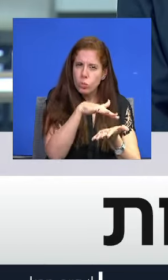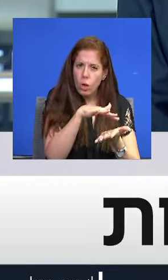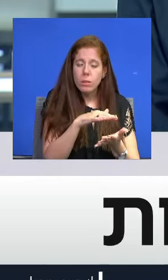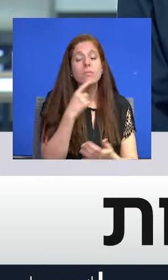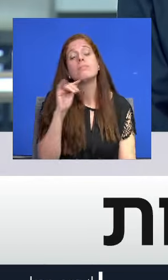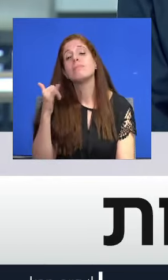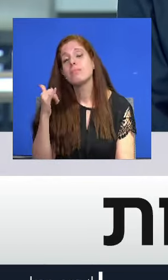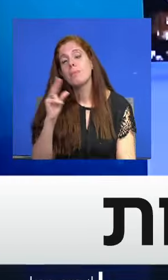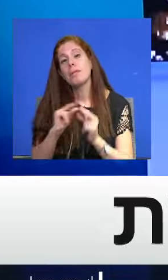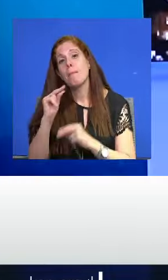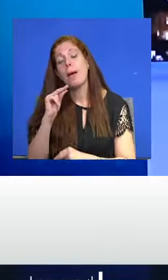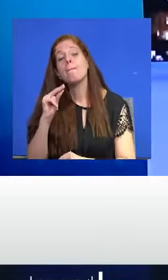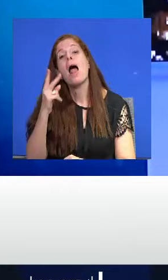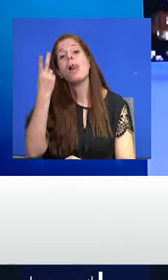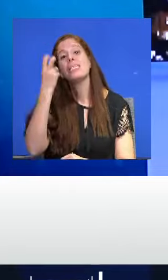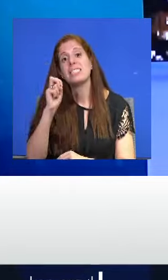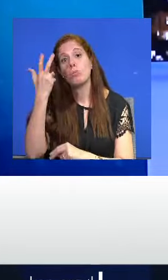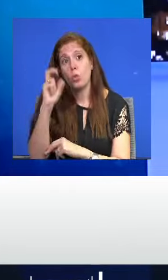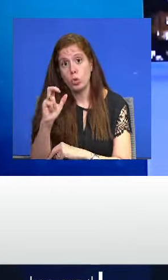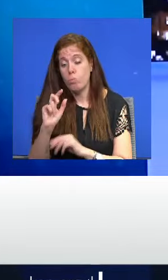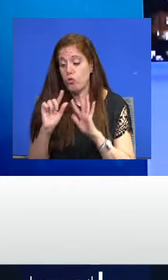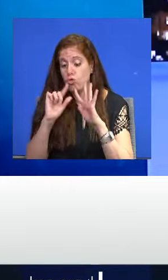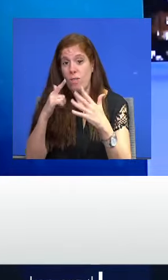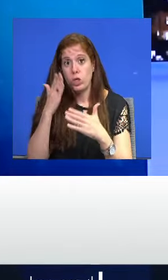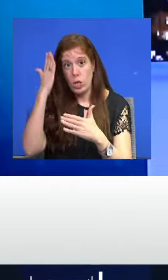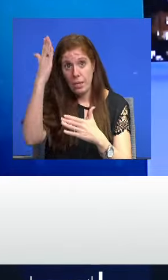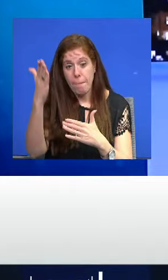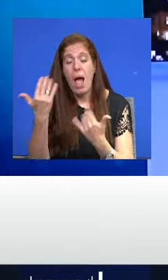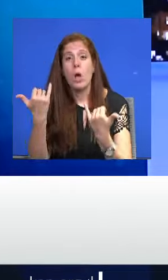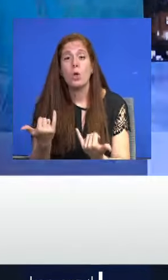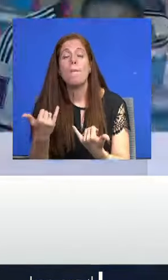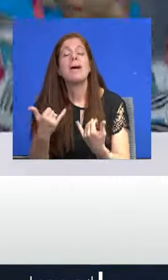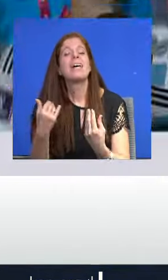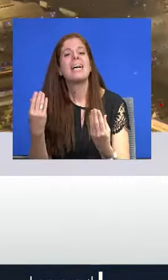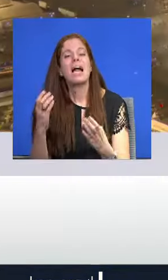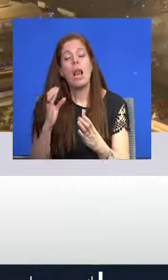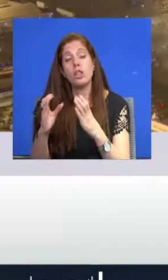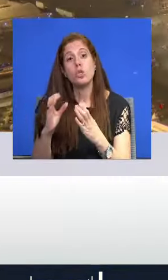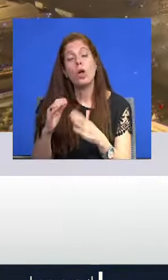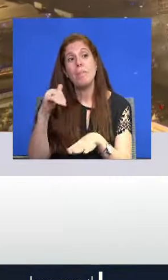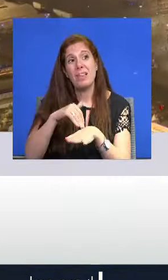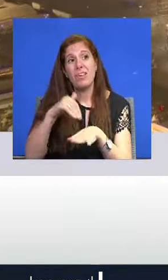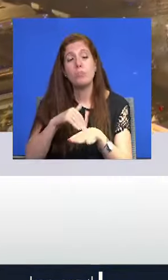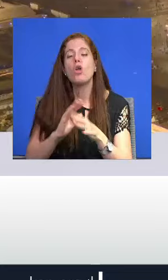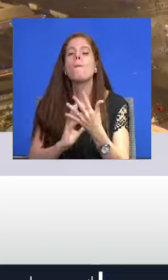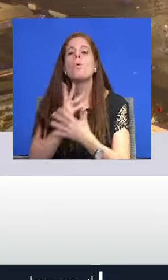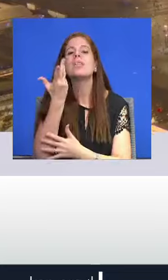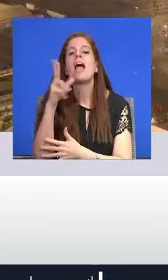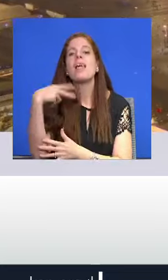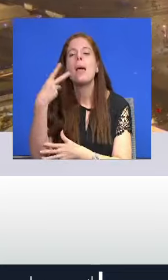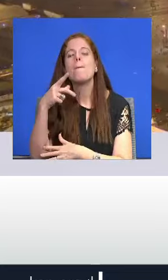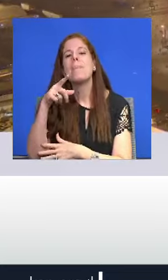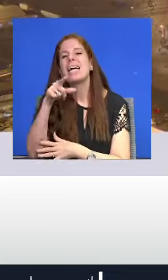מדברים על 2030, שבע שנים מעכשיו, והיום כלי תקשורת גדולים בעולם מדווחים שהמונדיאל הזה יערך בחצי